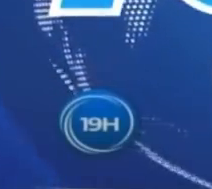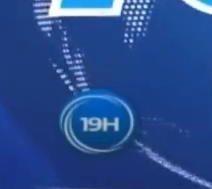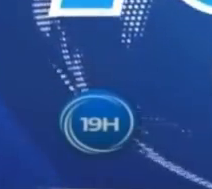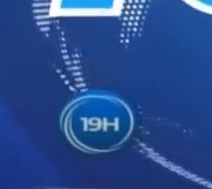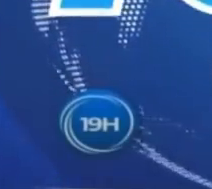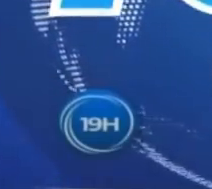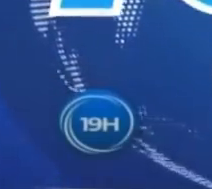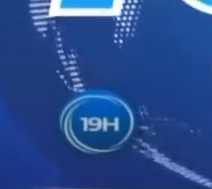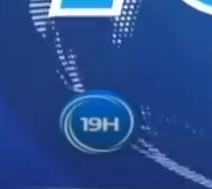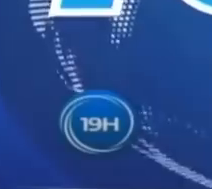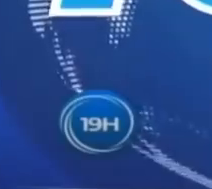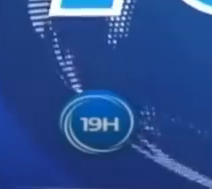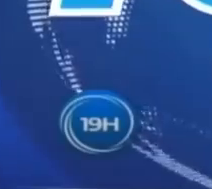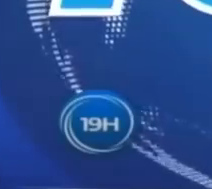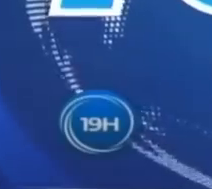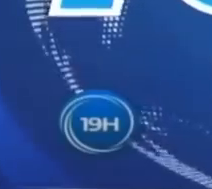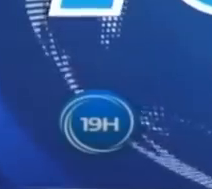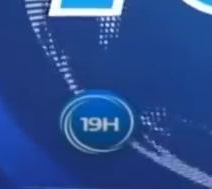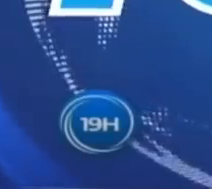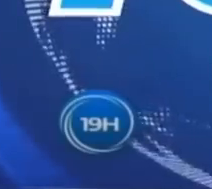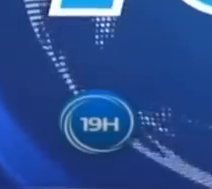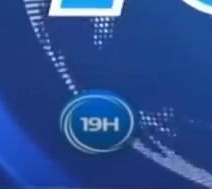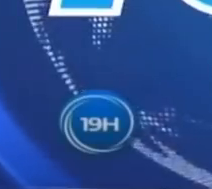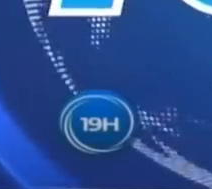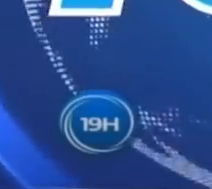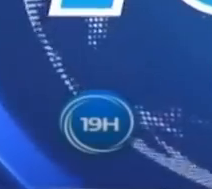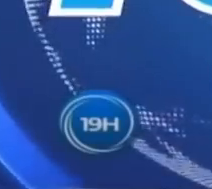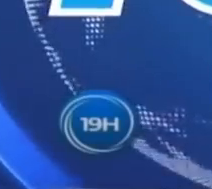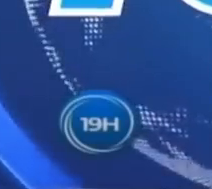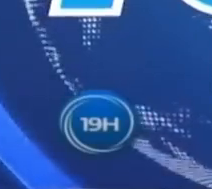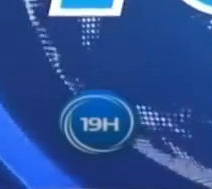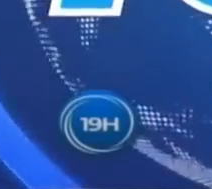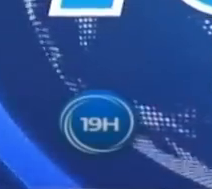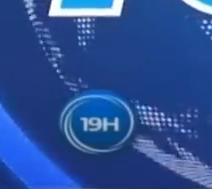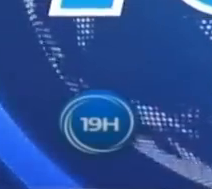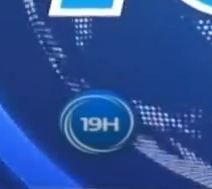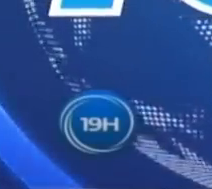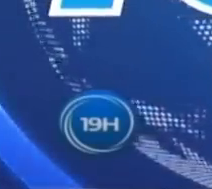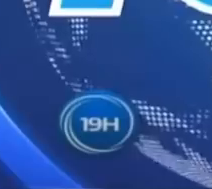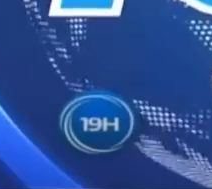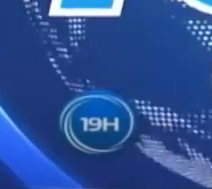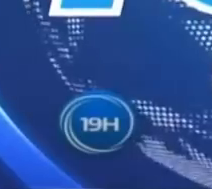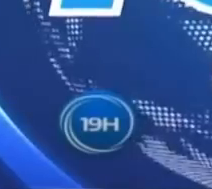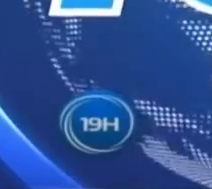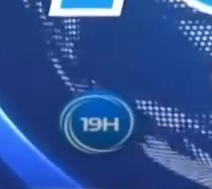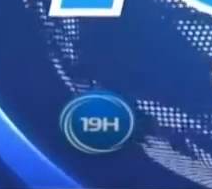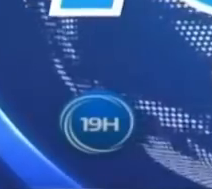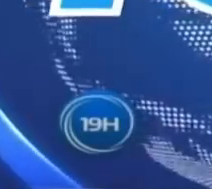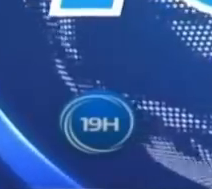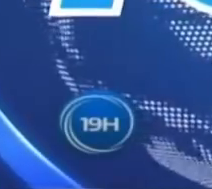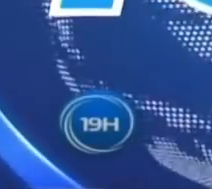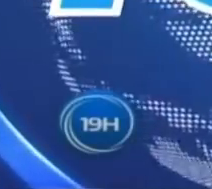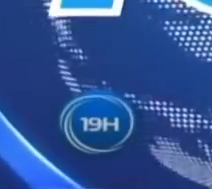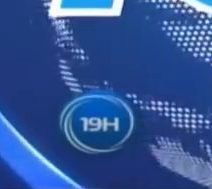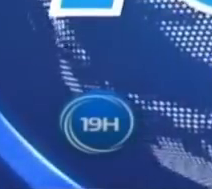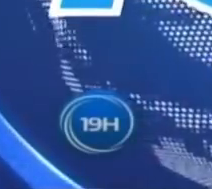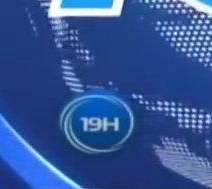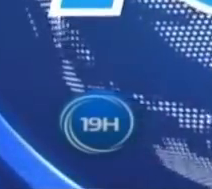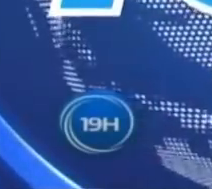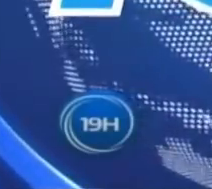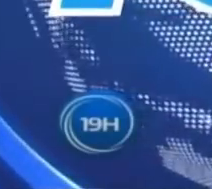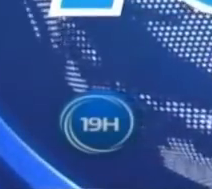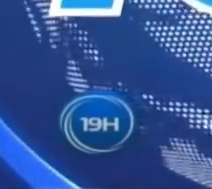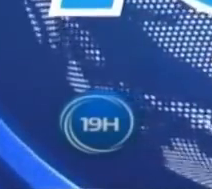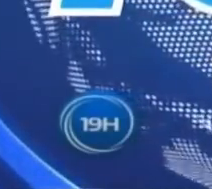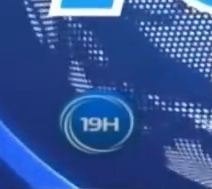armes en faveur de la paix en Ituri. Il s'agit du FPIC Chinia Kalima, du seigneur de guerre Songambele Malali,